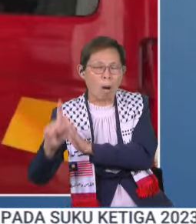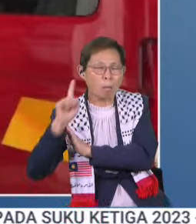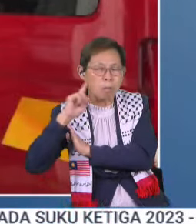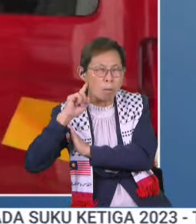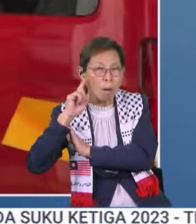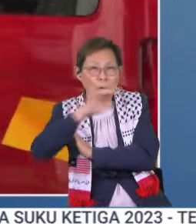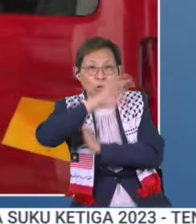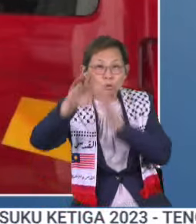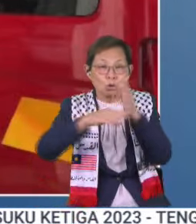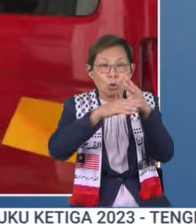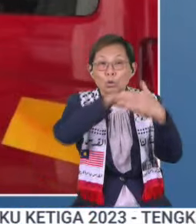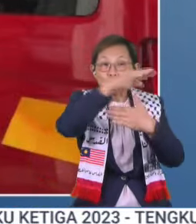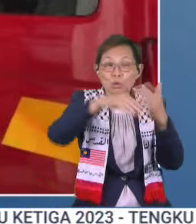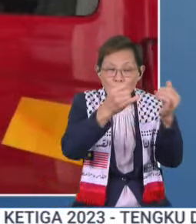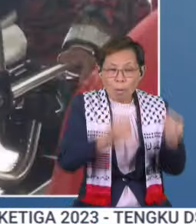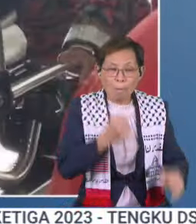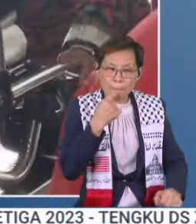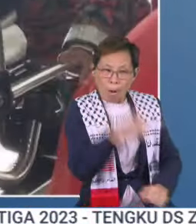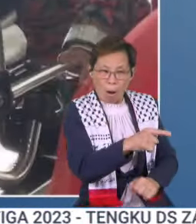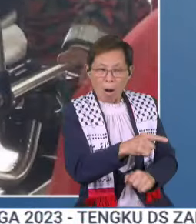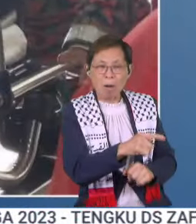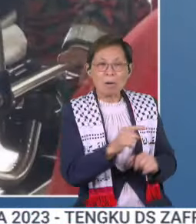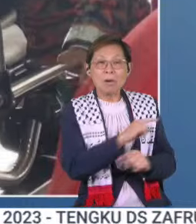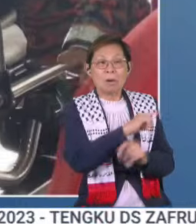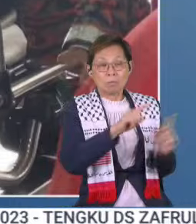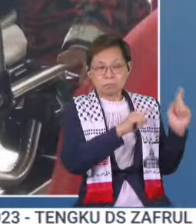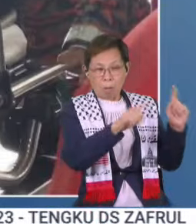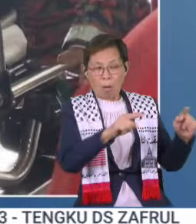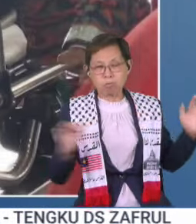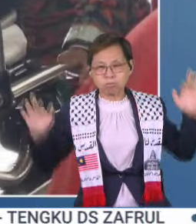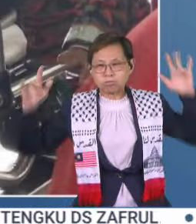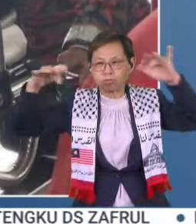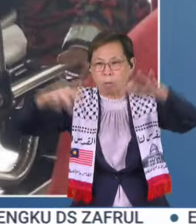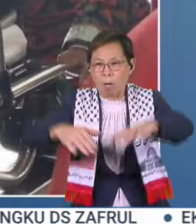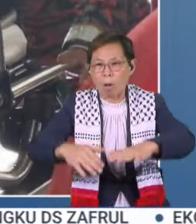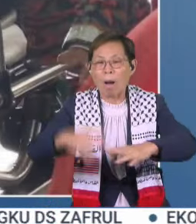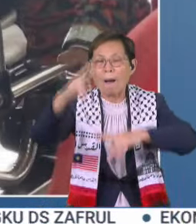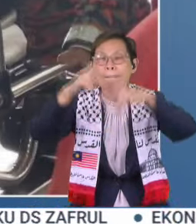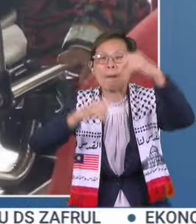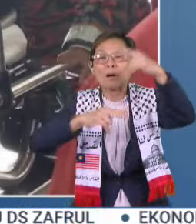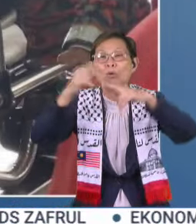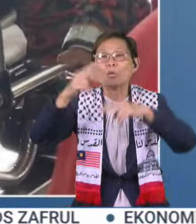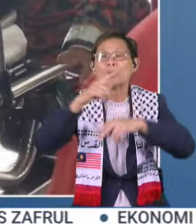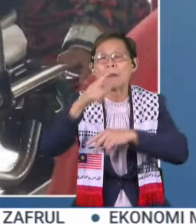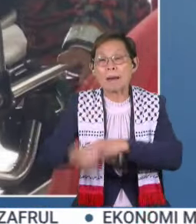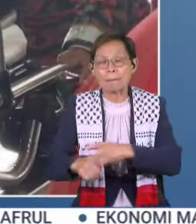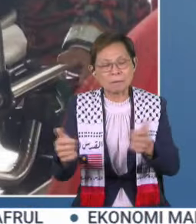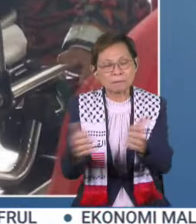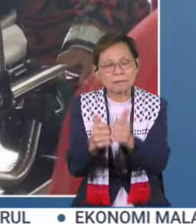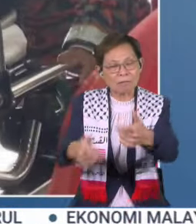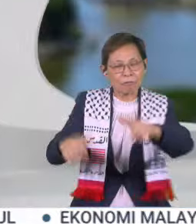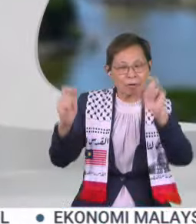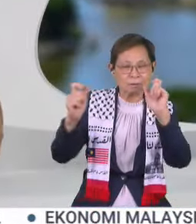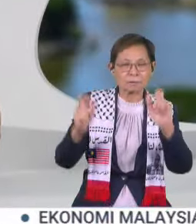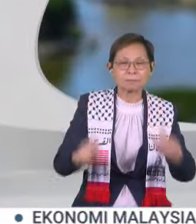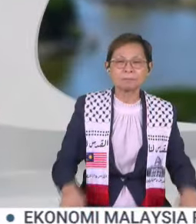kesemua individu akan diarahkan untuk ke tempat perhimpunan di hadapan bangunan Dun Lama dengan kadar segera.